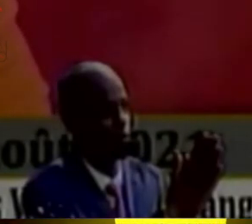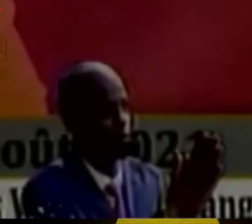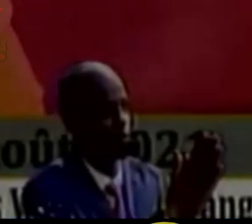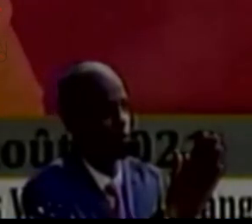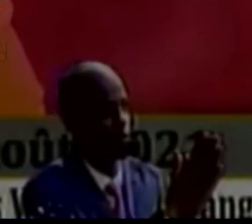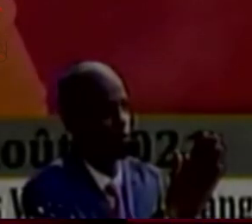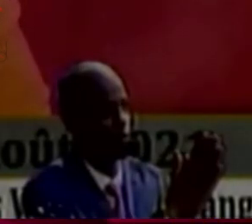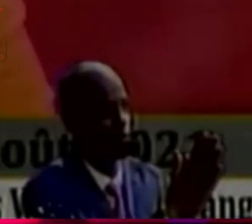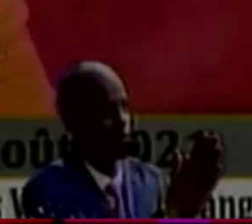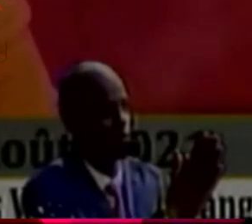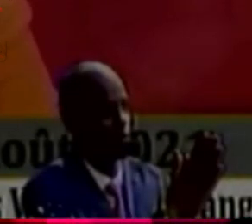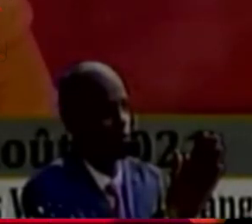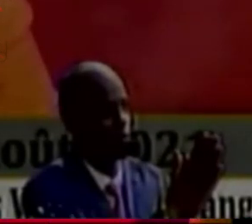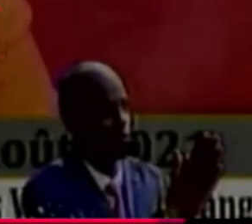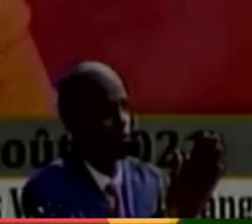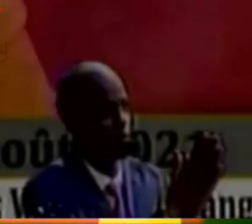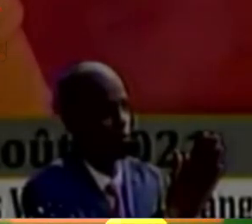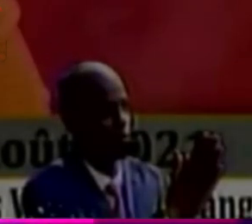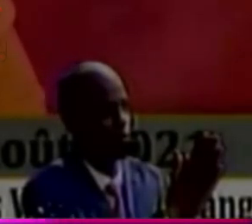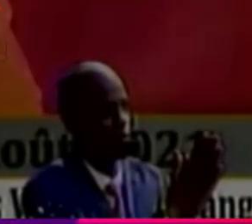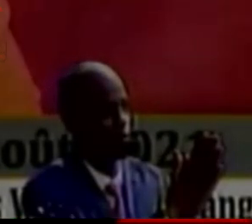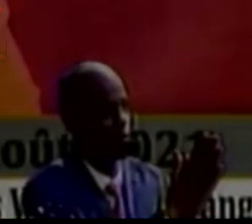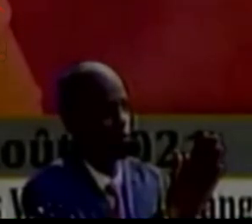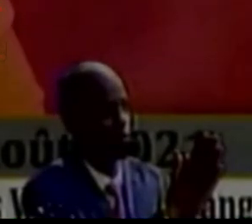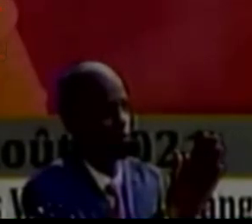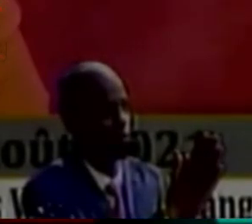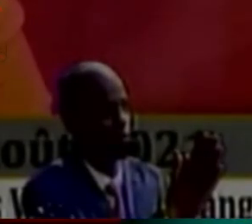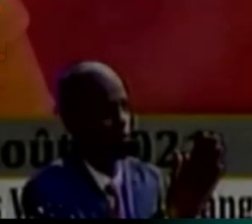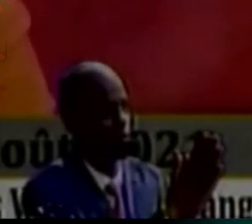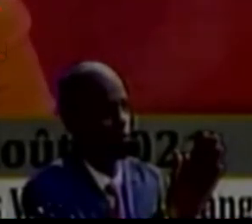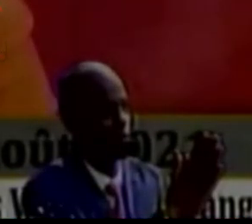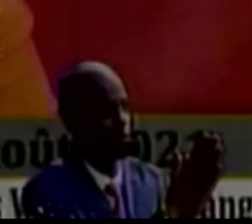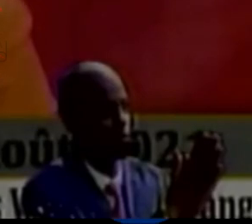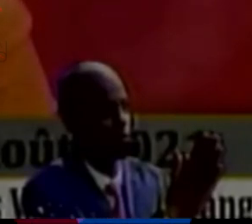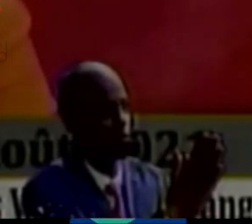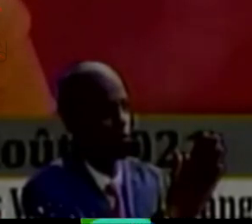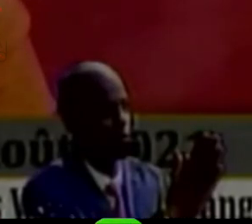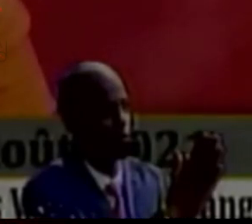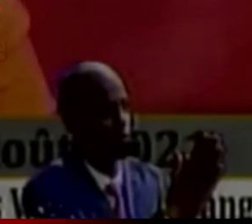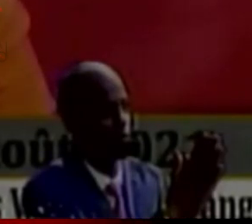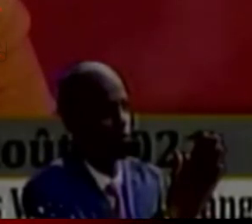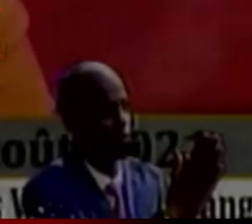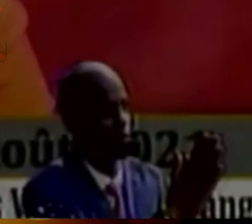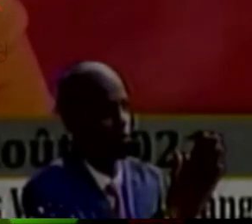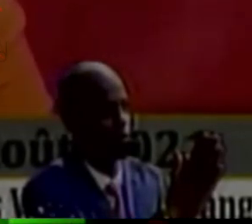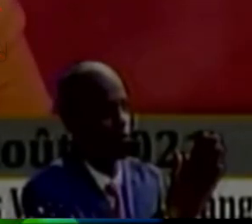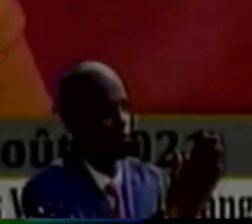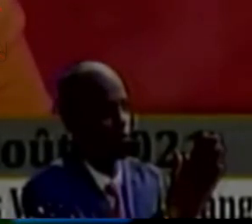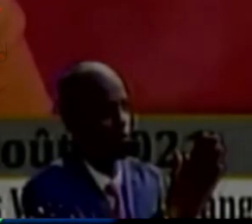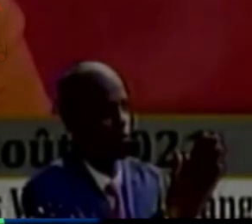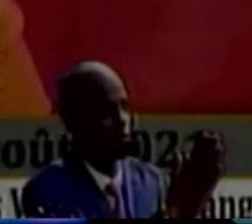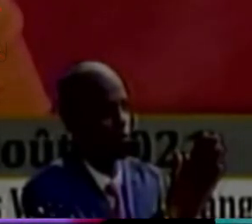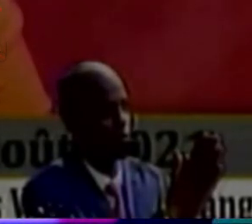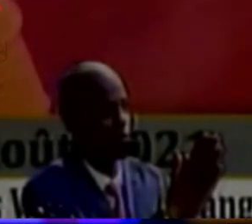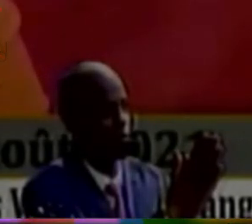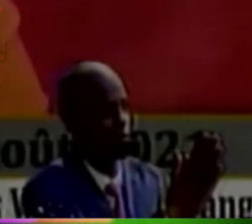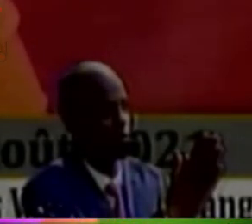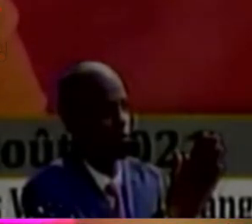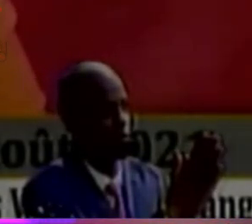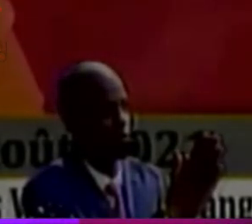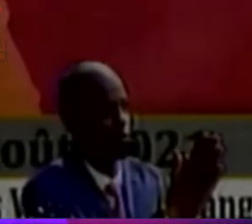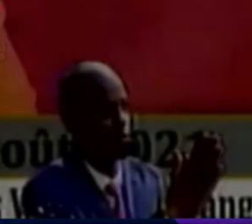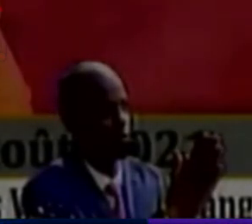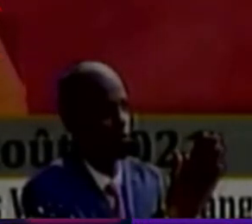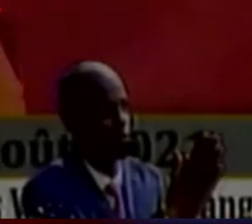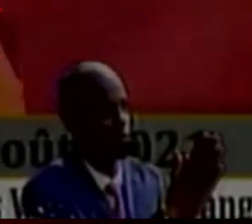L'organisation a été désignée sous base représentative, secteur intervention, et puis sens